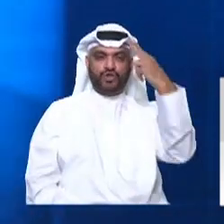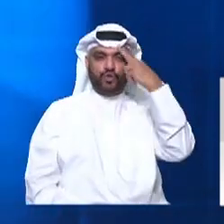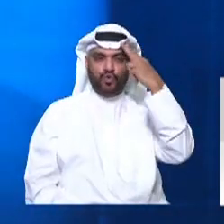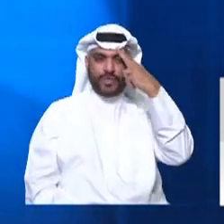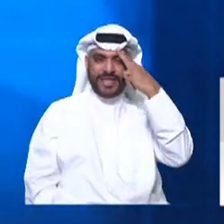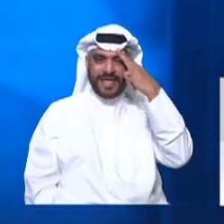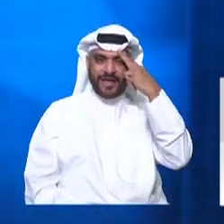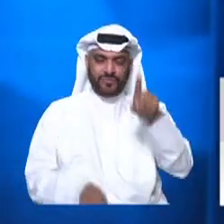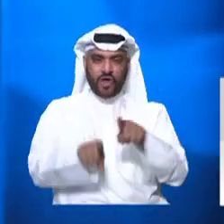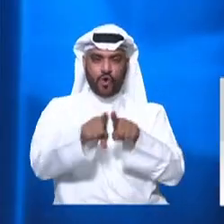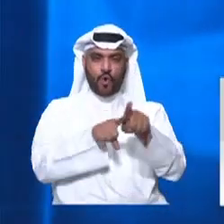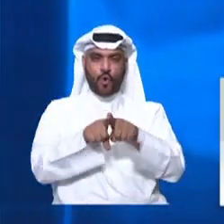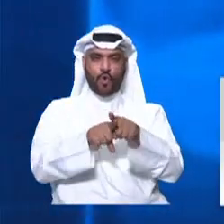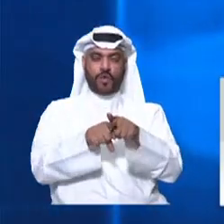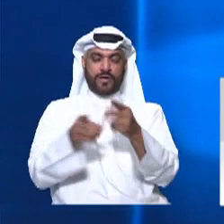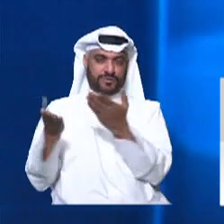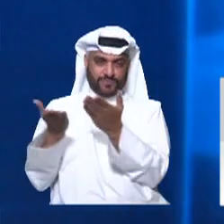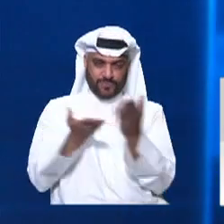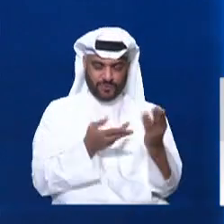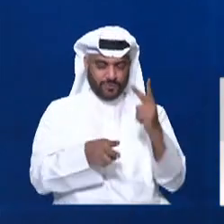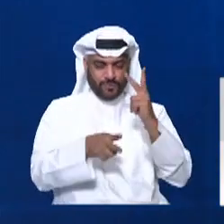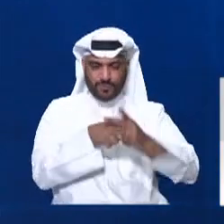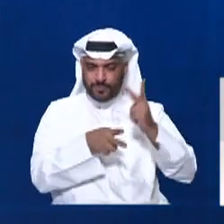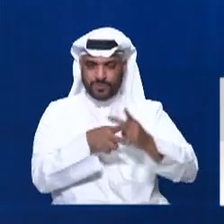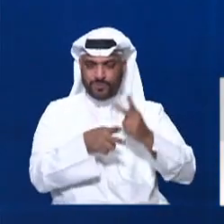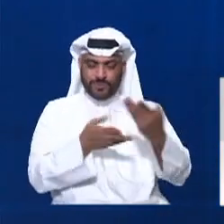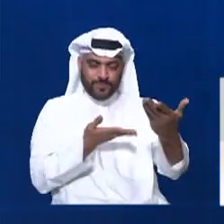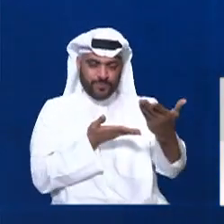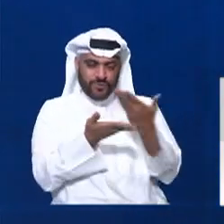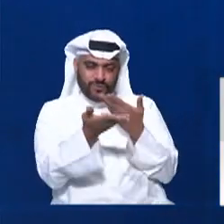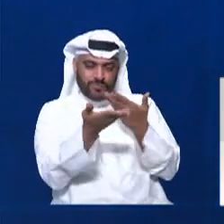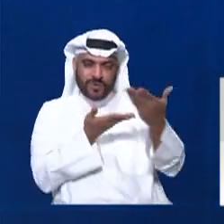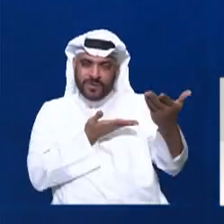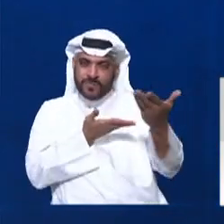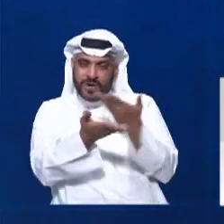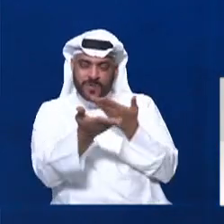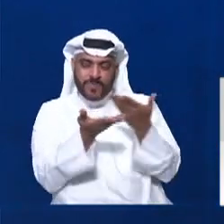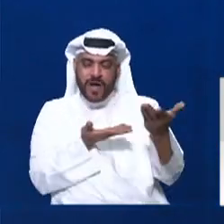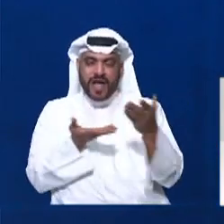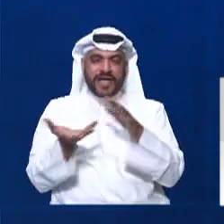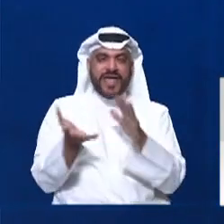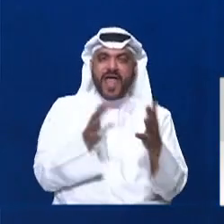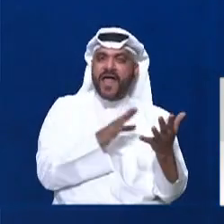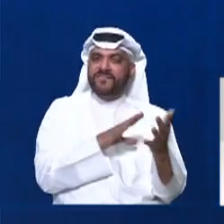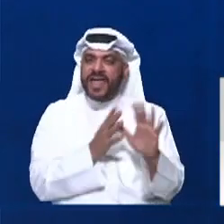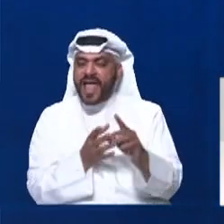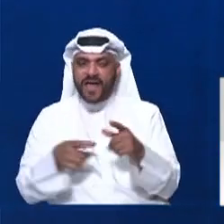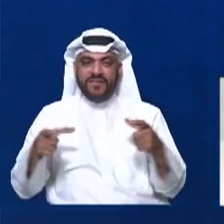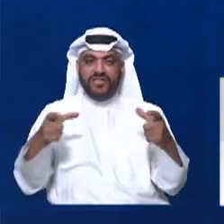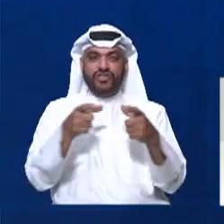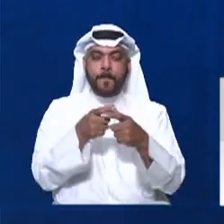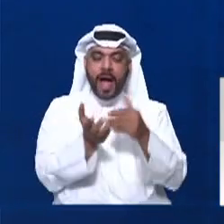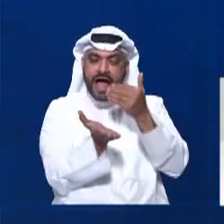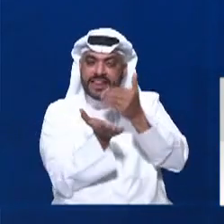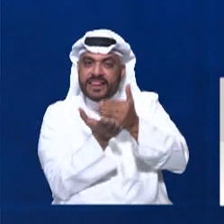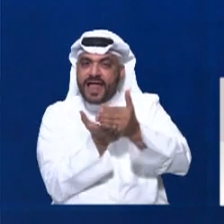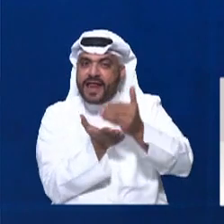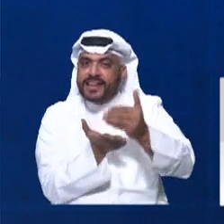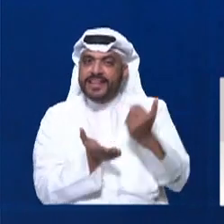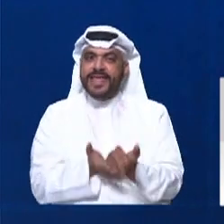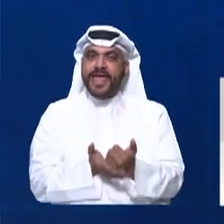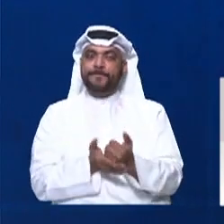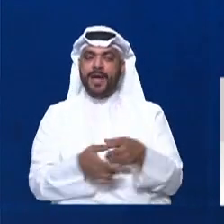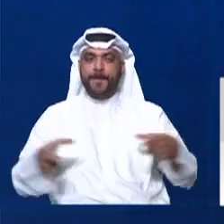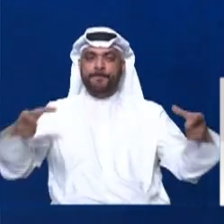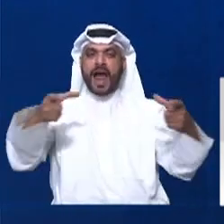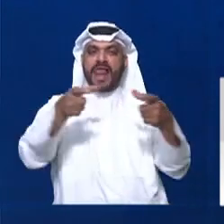الشقيقة صاحب السمو الأمير فيصل بن فرحان آل سعود، وذلك على هامش أعمال الاجتماع الوزاري الثاني بين